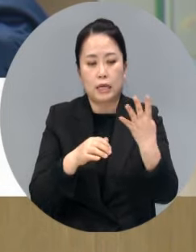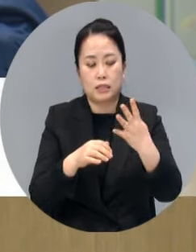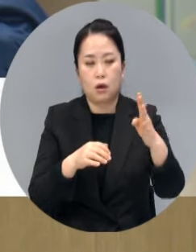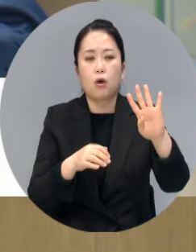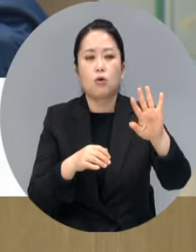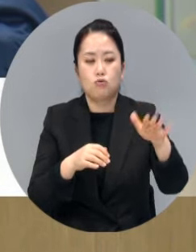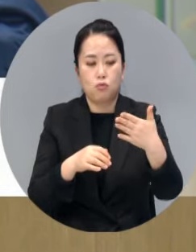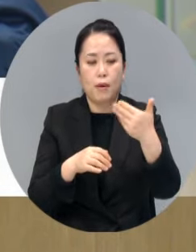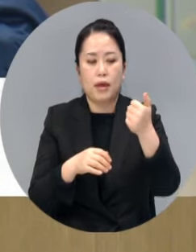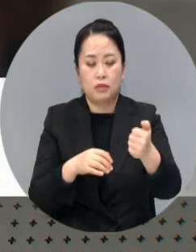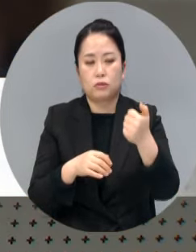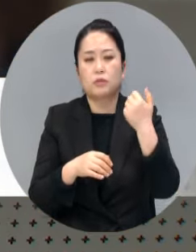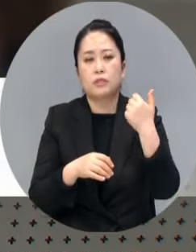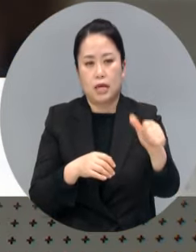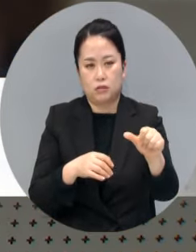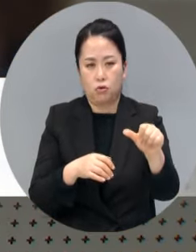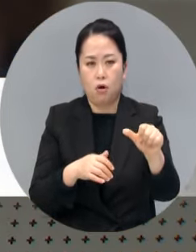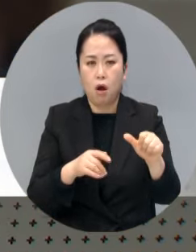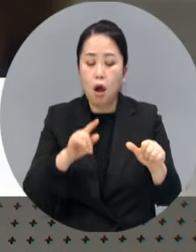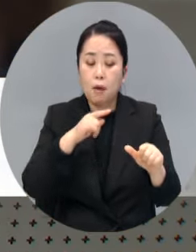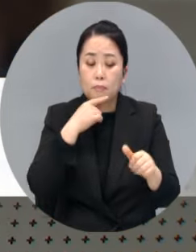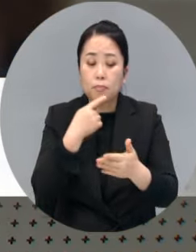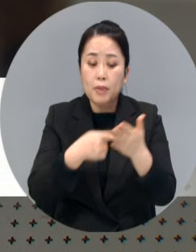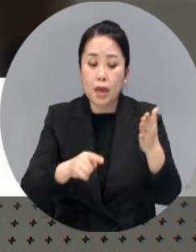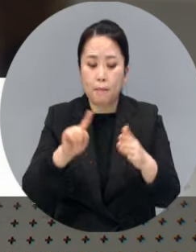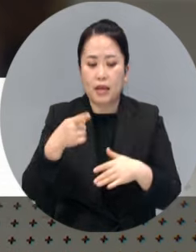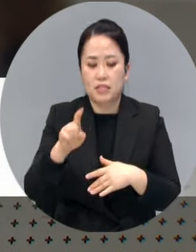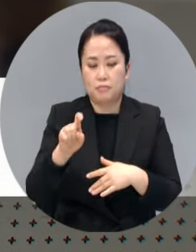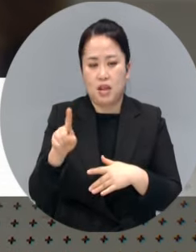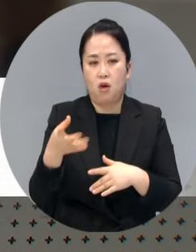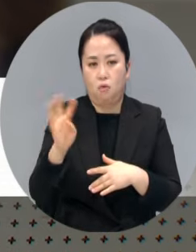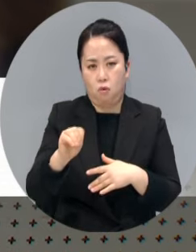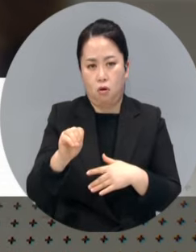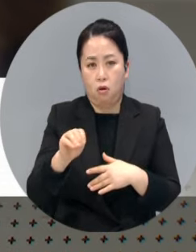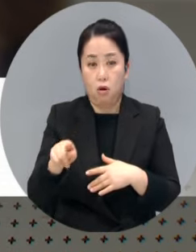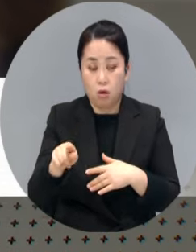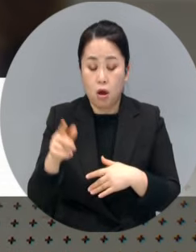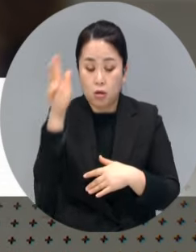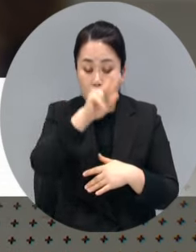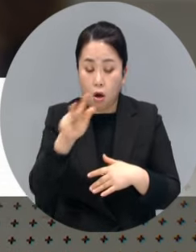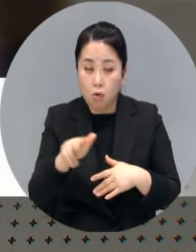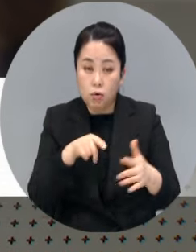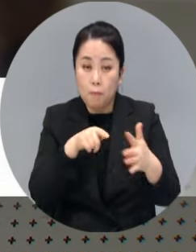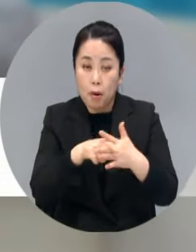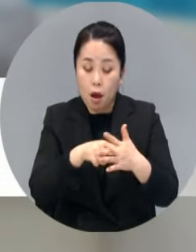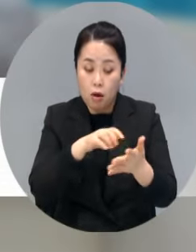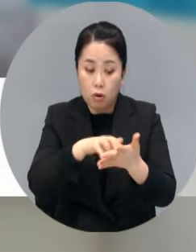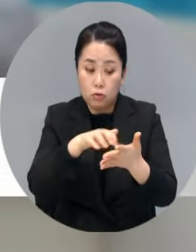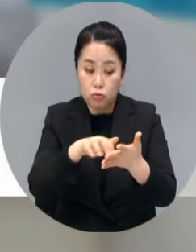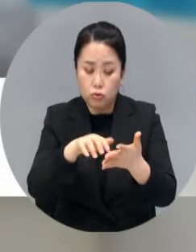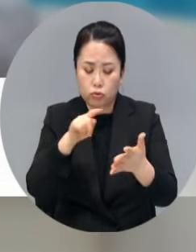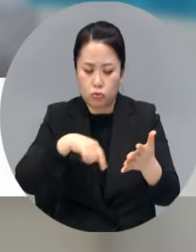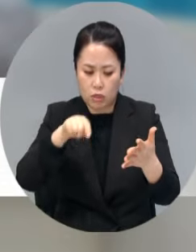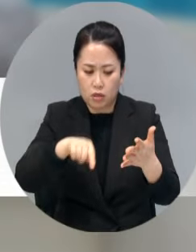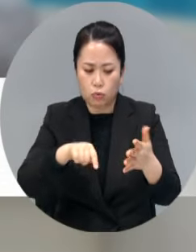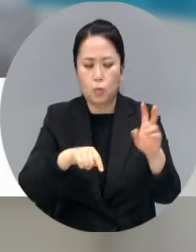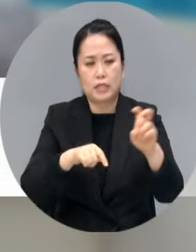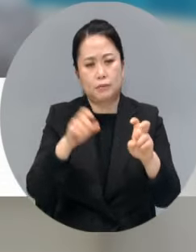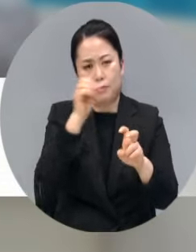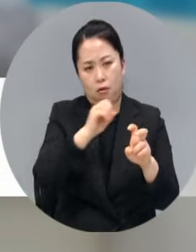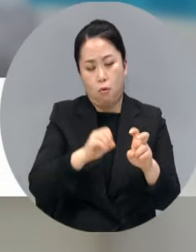4,965건으로 피해액은 111억 원에 달한다고 밝혔습니다. 이는 전국 적발 건수의 20%